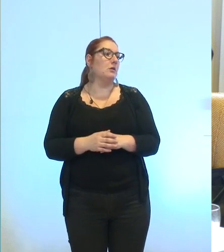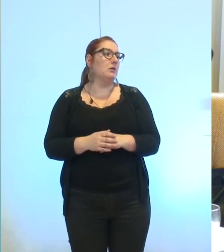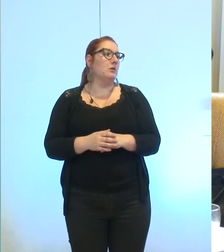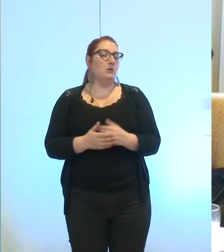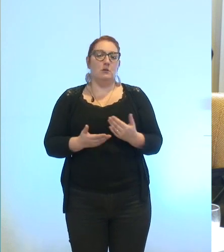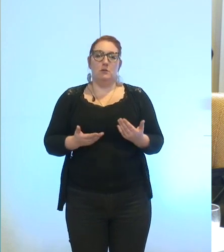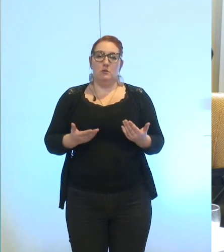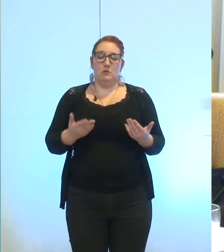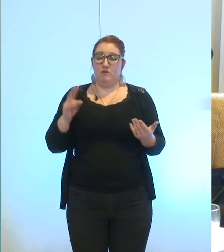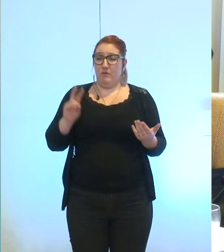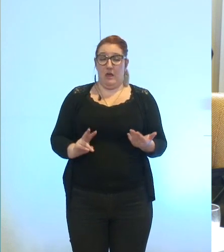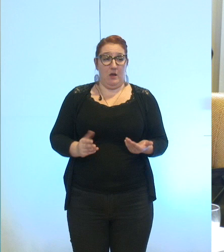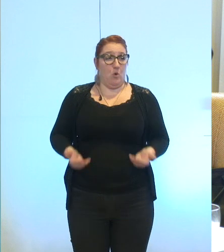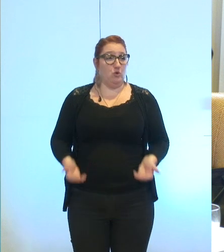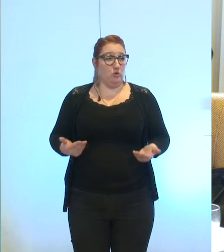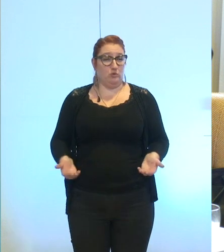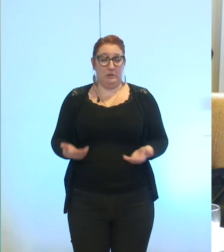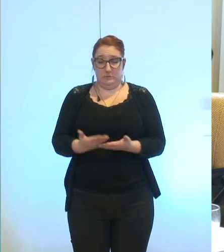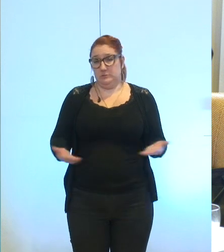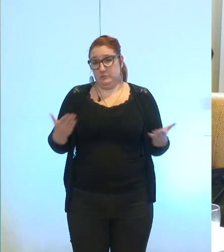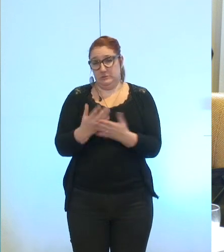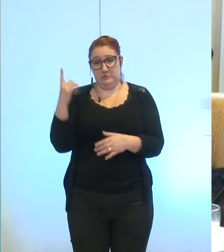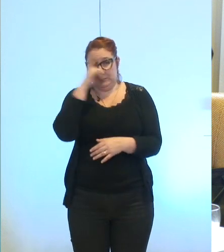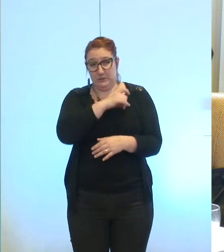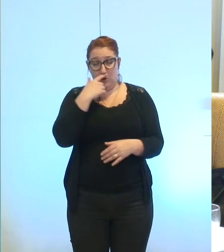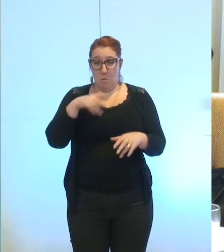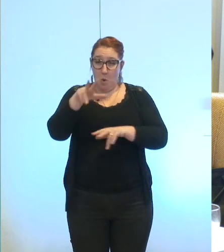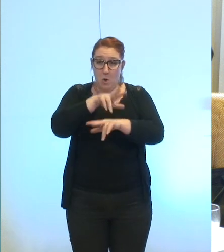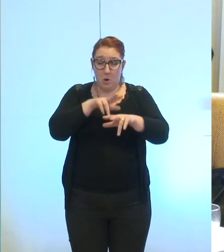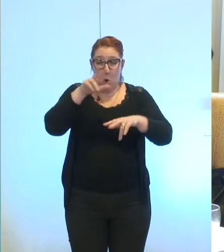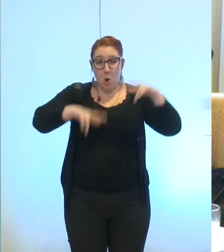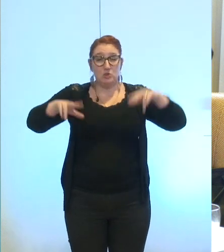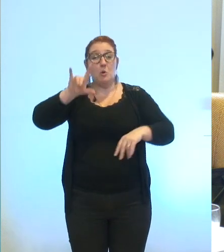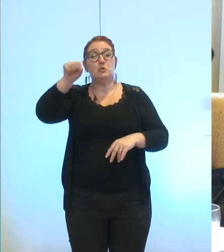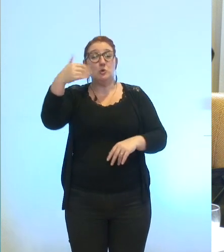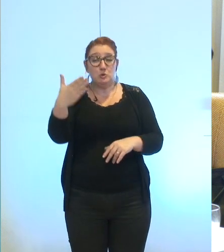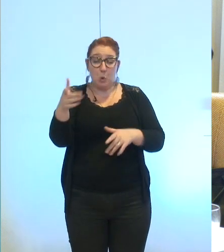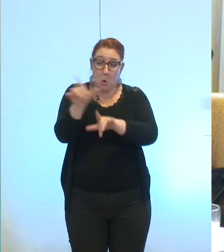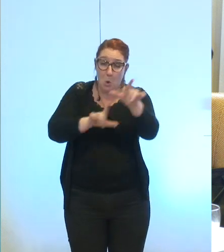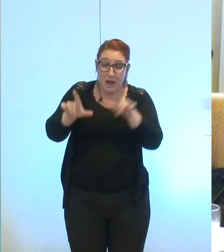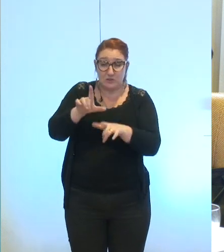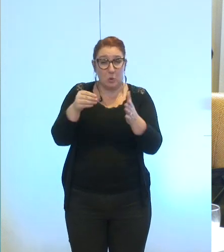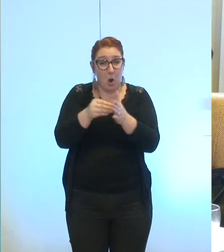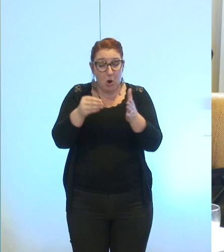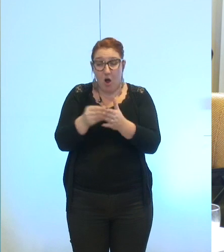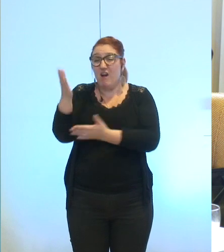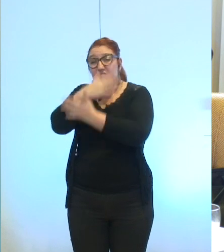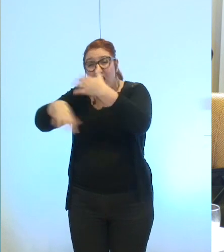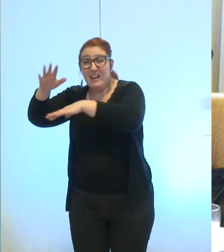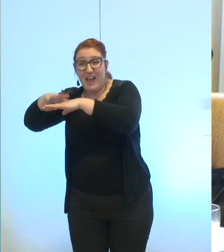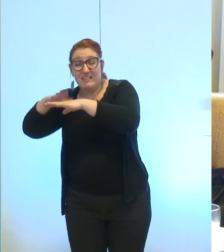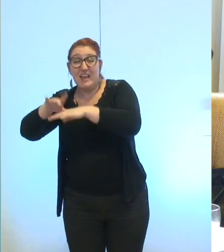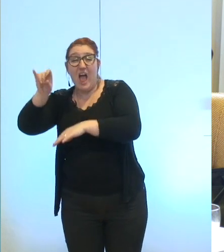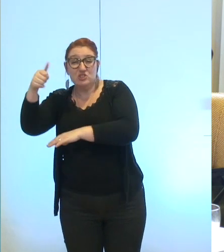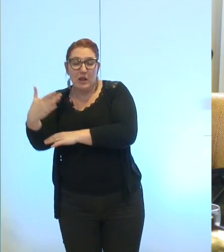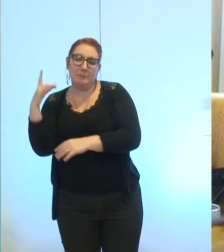la l'heure aujourd'hui pour louer encore des logements sociaux dans des zones de logements sociaux il nous expliquait combien il était